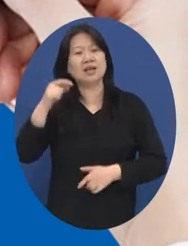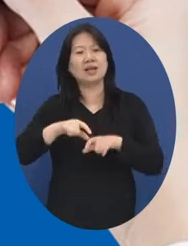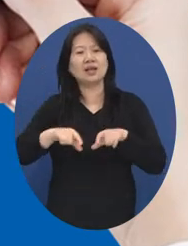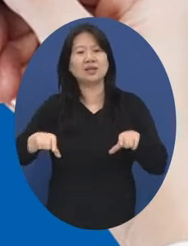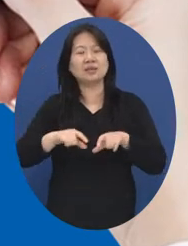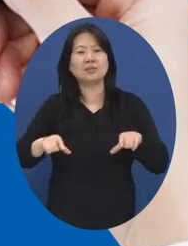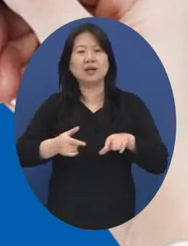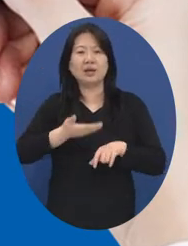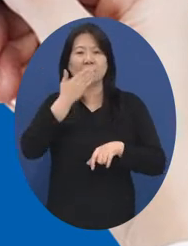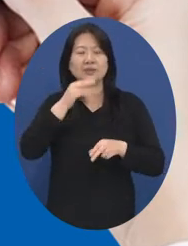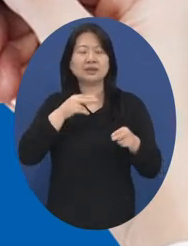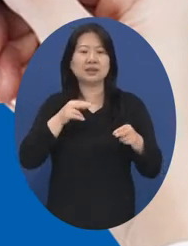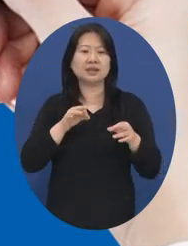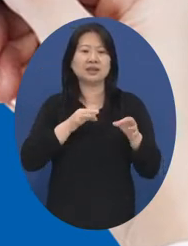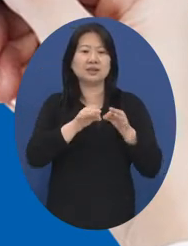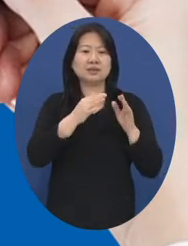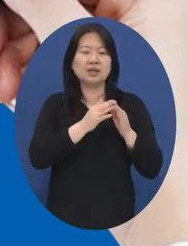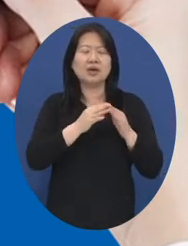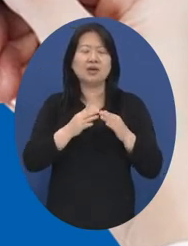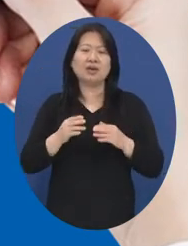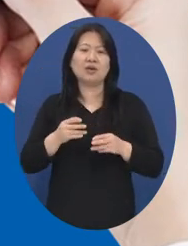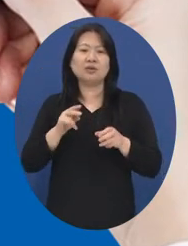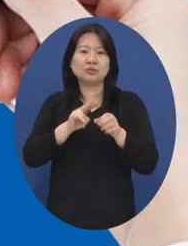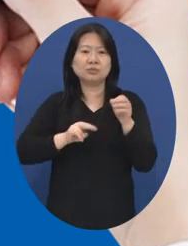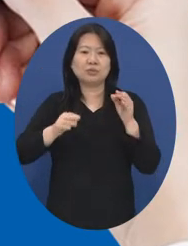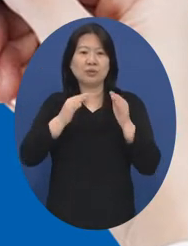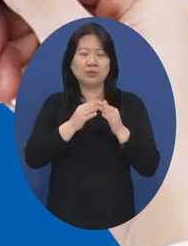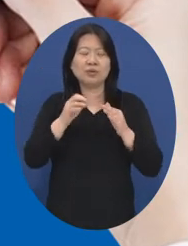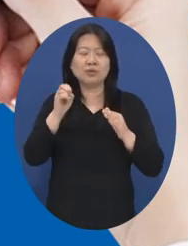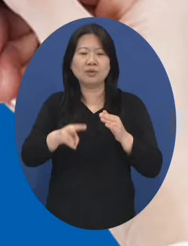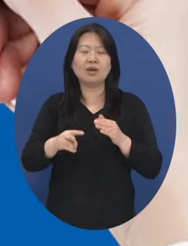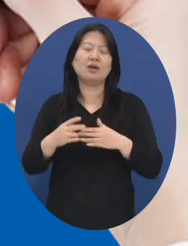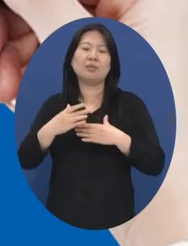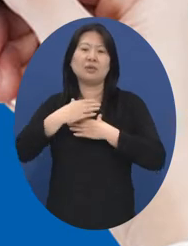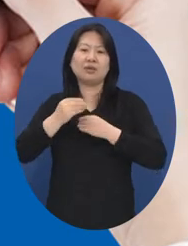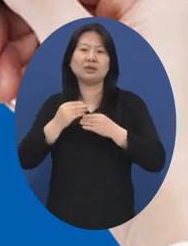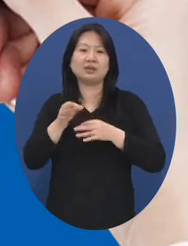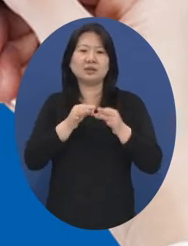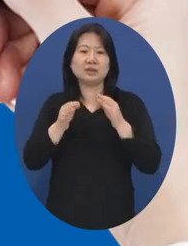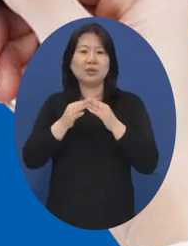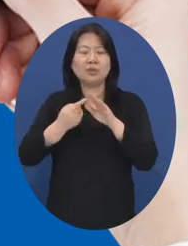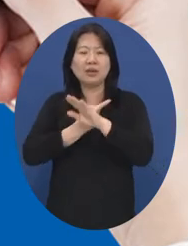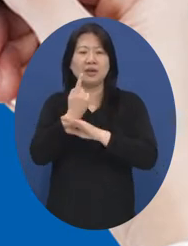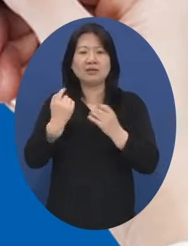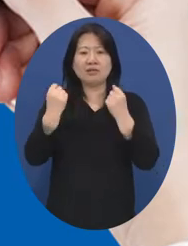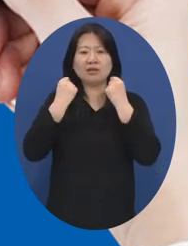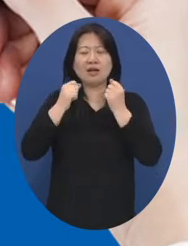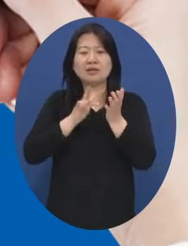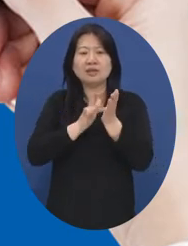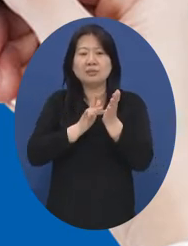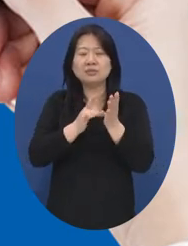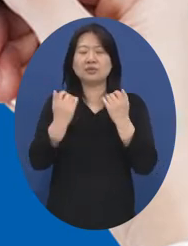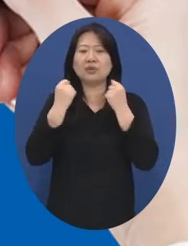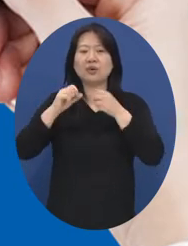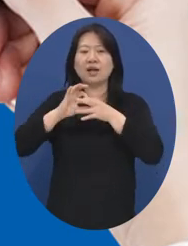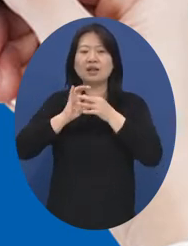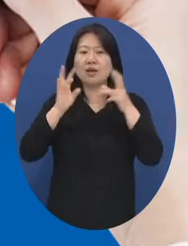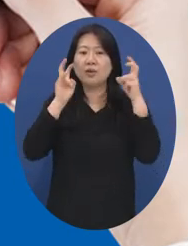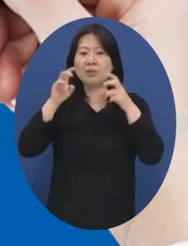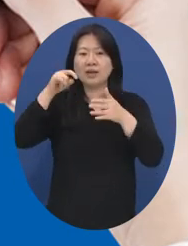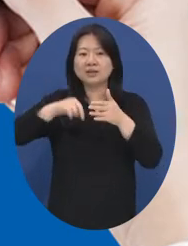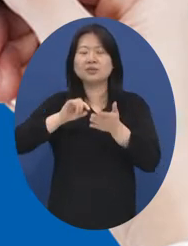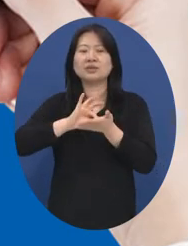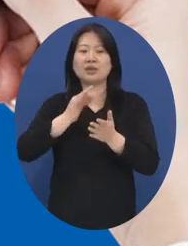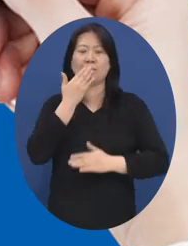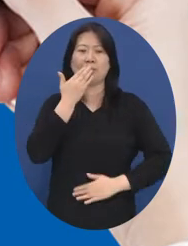일반 휴게음식점 이나 슈퍼마켓 편의점 외에도 병원과 약국 건강 식품 전과 같은 의료 건강 관련 업종